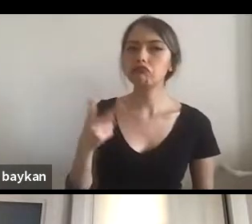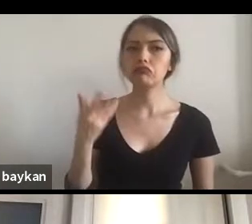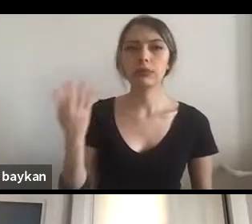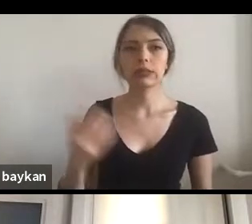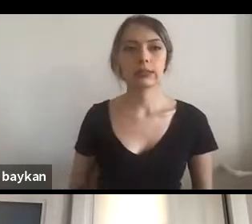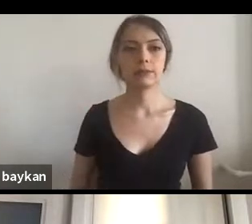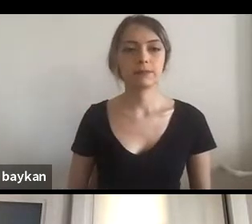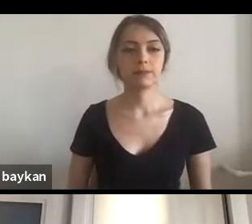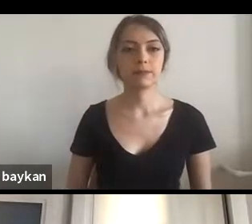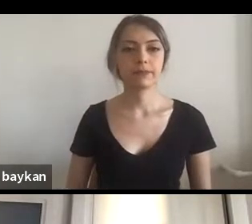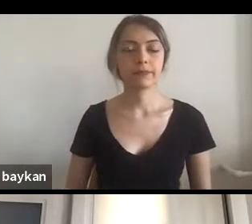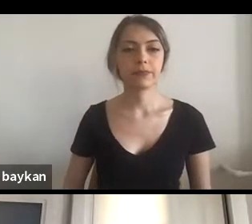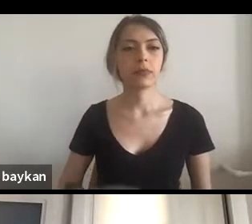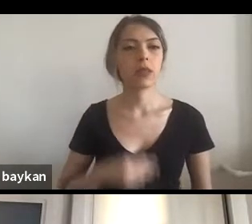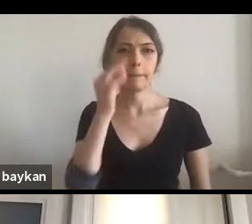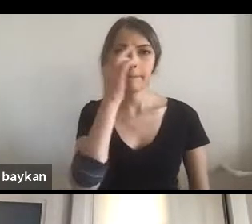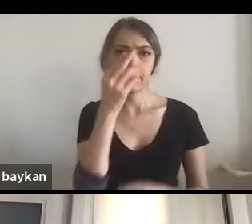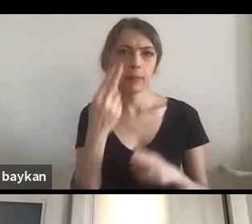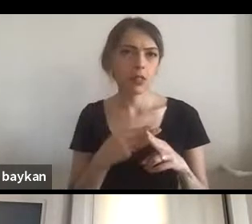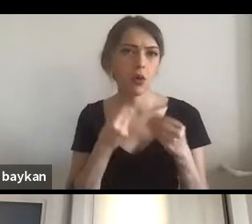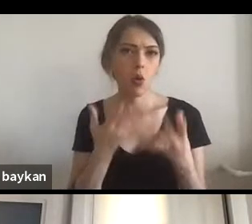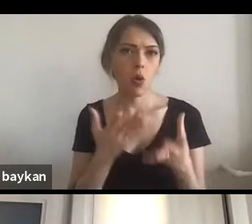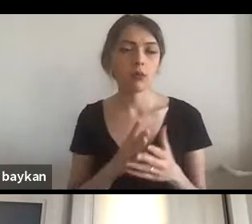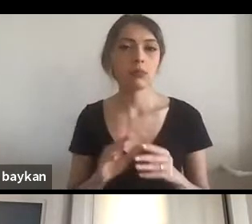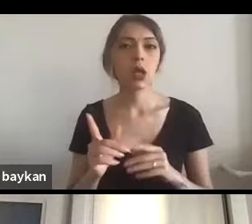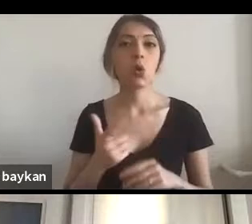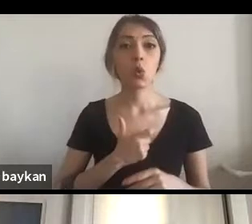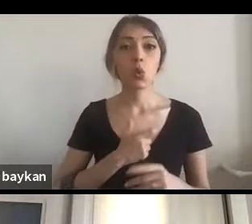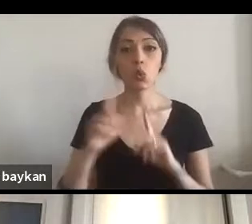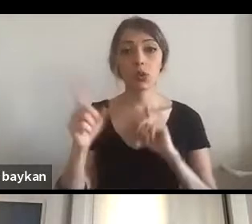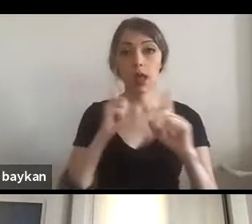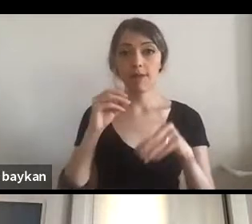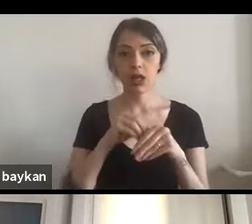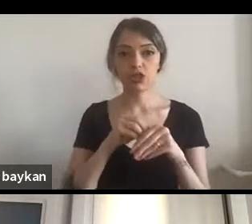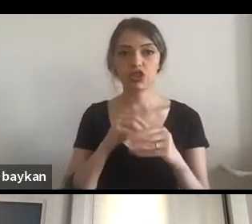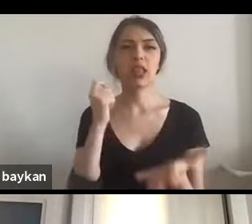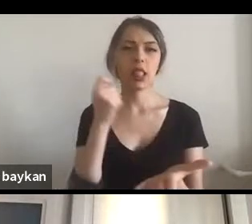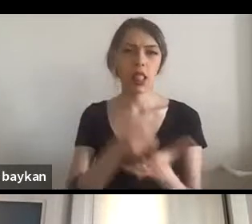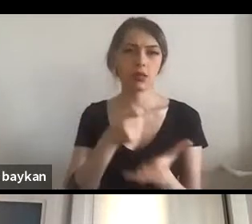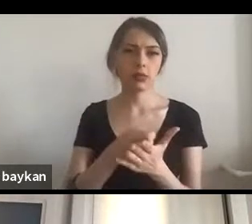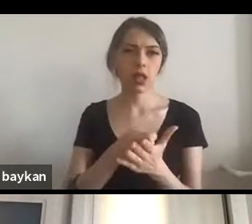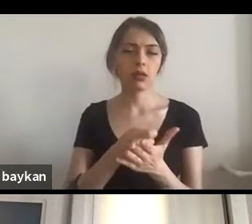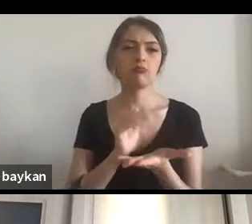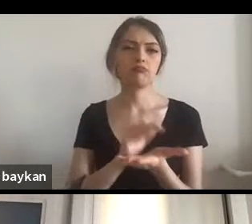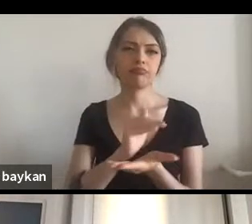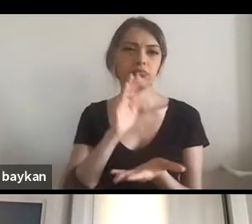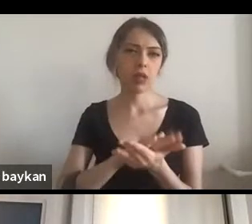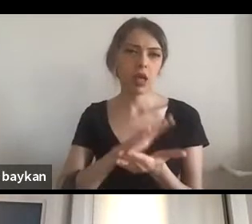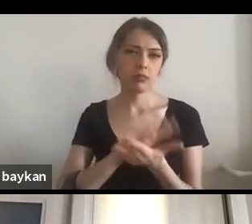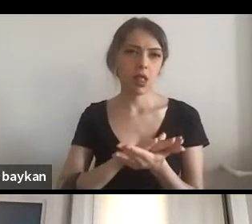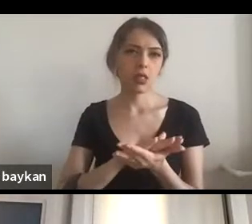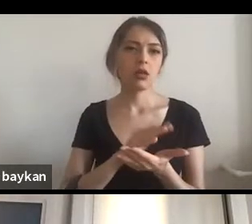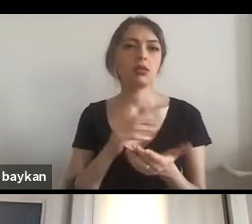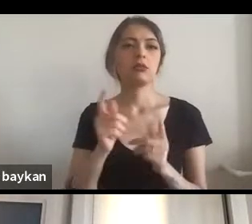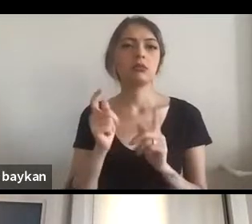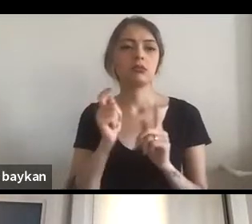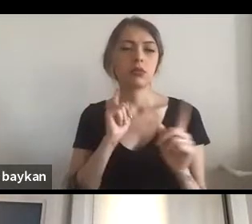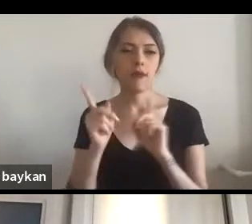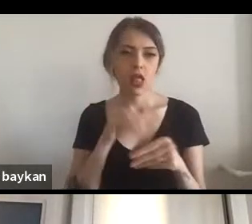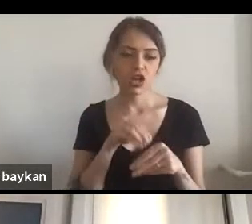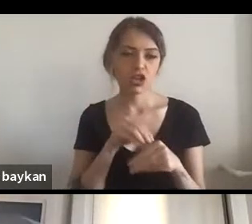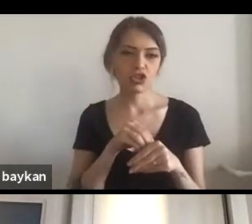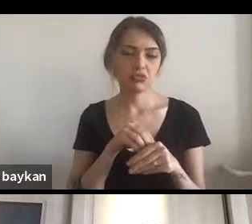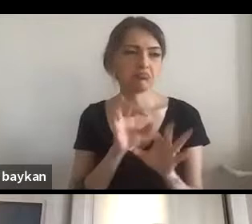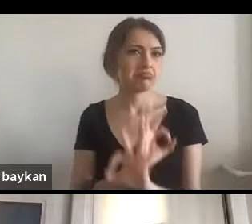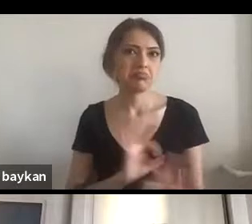şey vereyim mesela. Hukuk davalarıyla ilgili yani tazminat davaları bu hiçbir sorun olmadığını